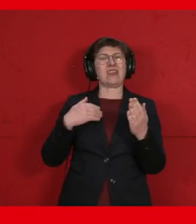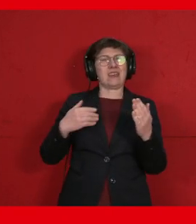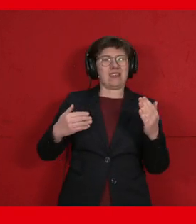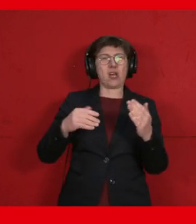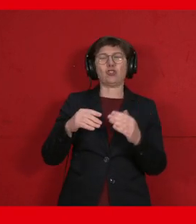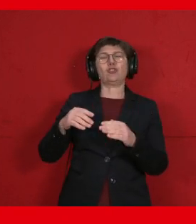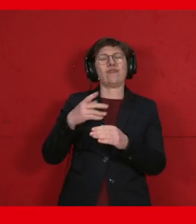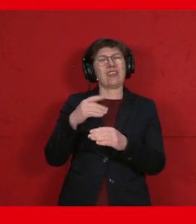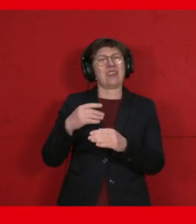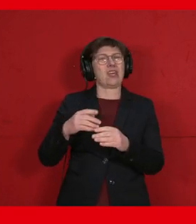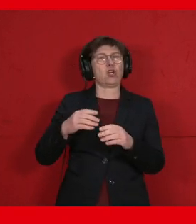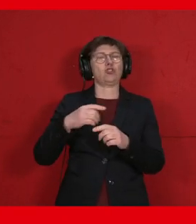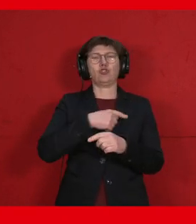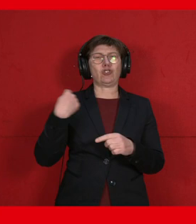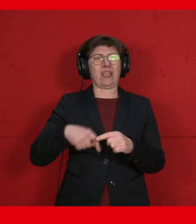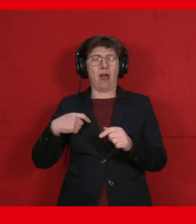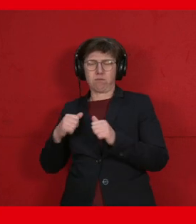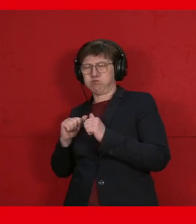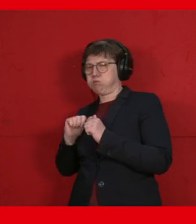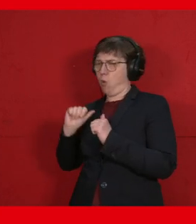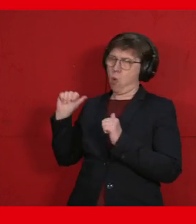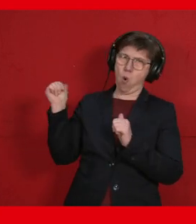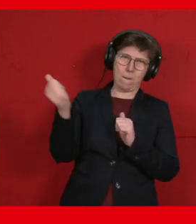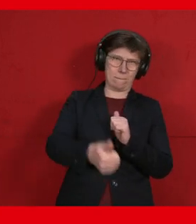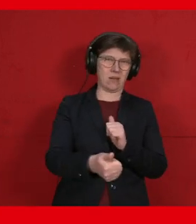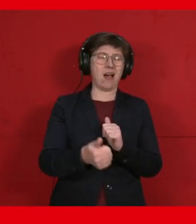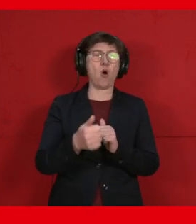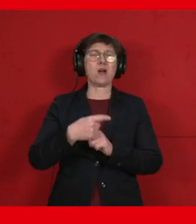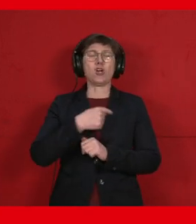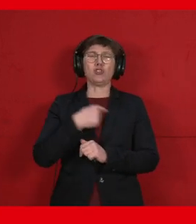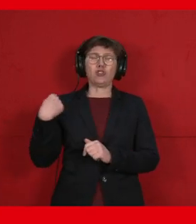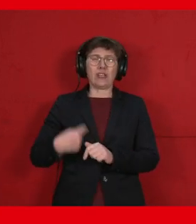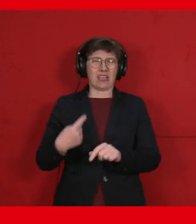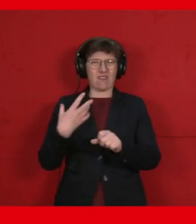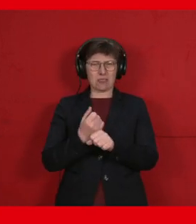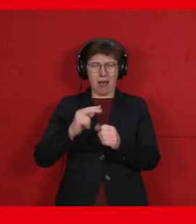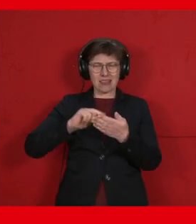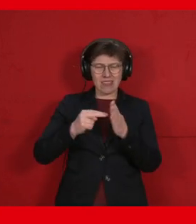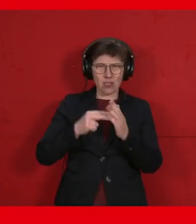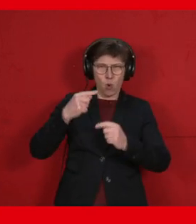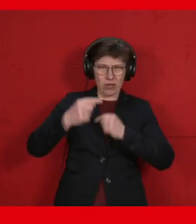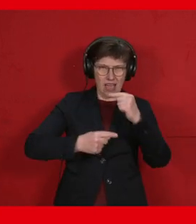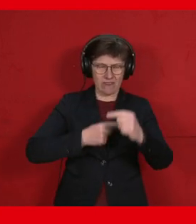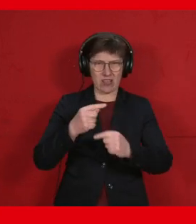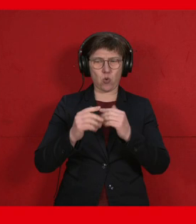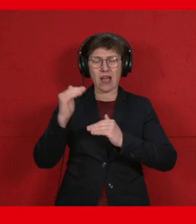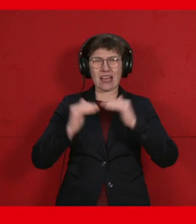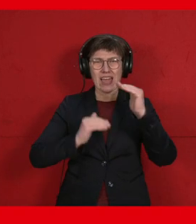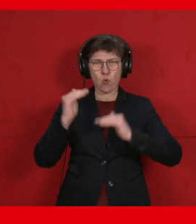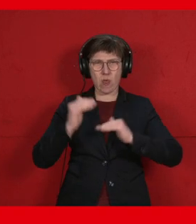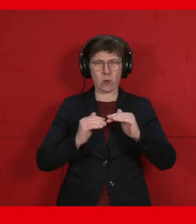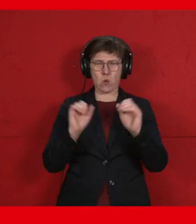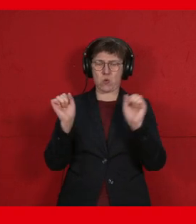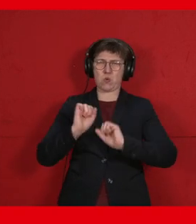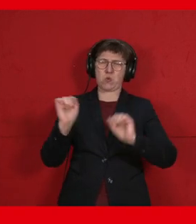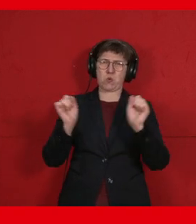von China überholt werden. Was dort auch gerade eingeleitet wird, auch an Technologieentwicklung und vor allen Dingen an Regulierungen,